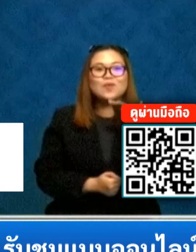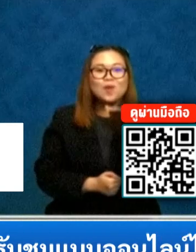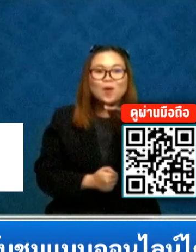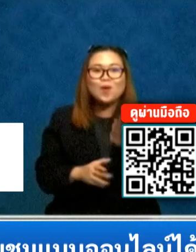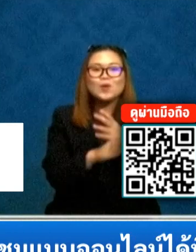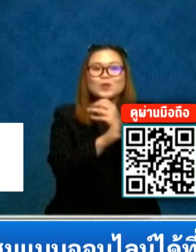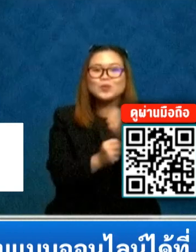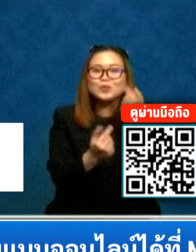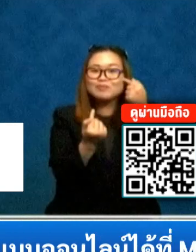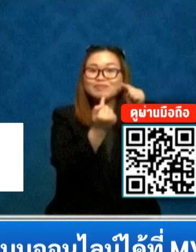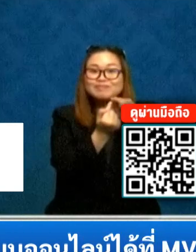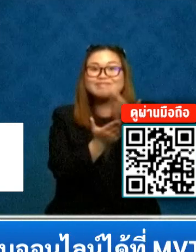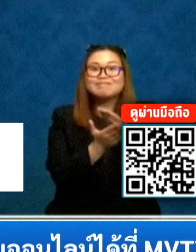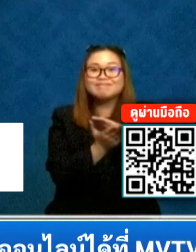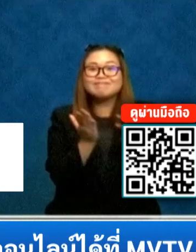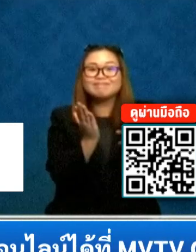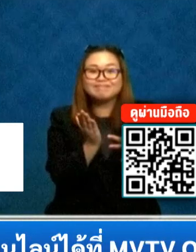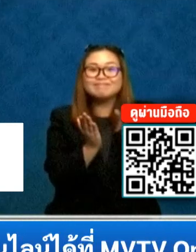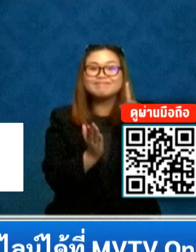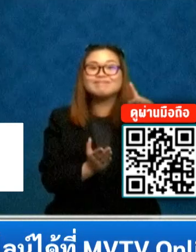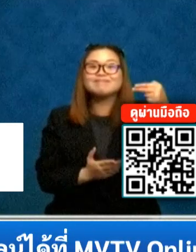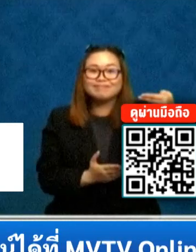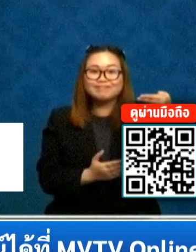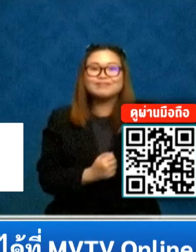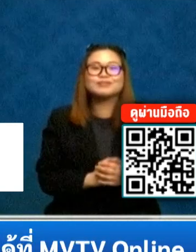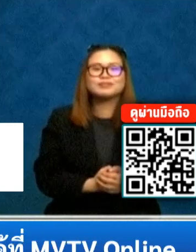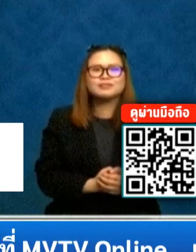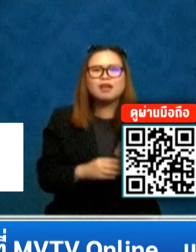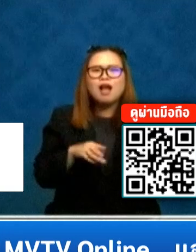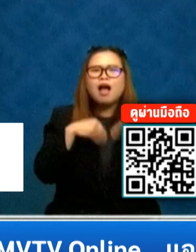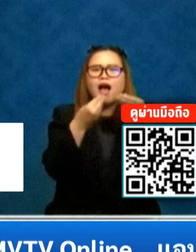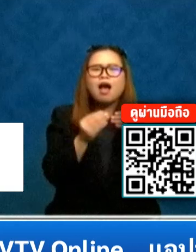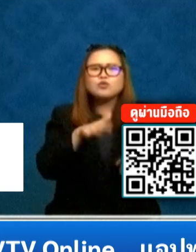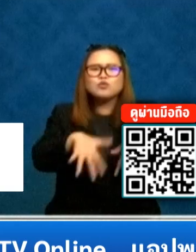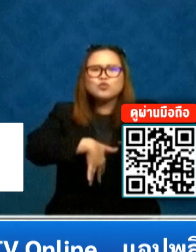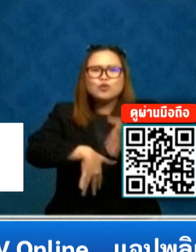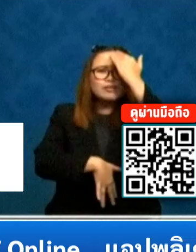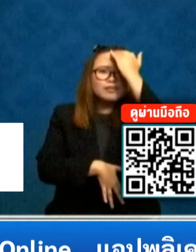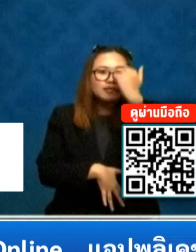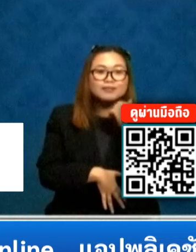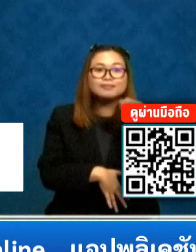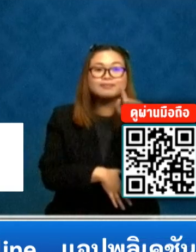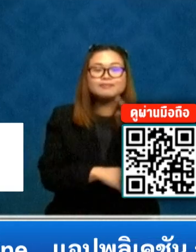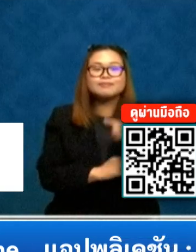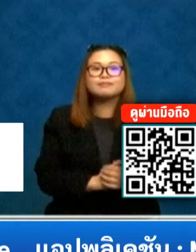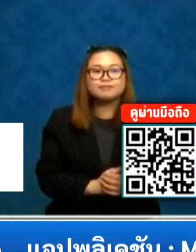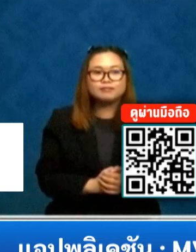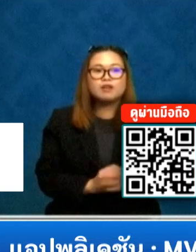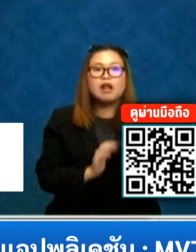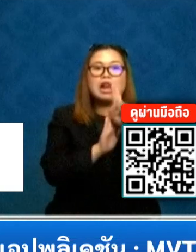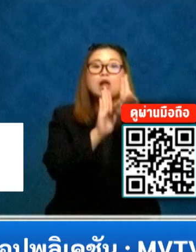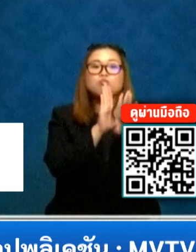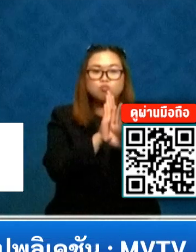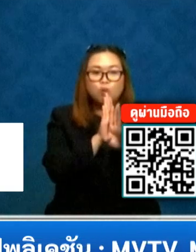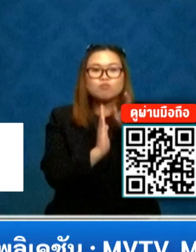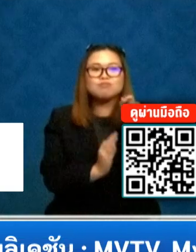งค์ของการที่จะให้มีเงินหมื่นไปให้ประชาชนเนี่ยก็คือเพื่อเพิ่มปริมาณเงินเข้าไปสู่ระบบเศรษฐกิ